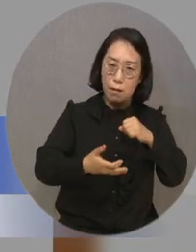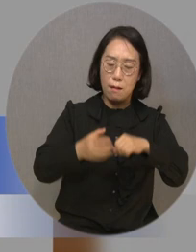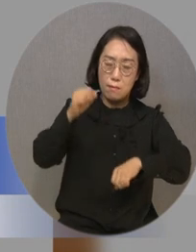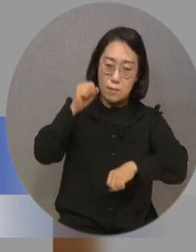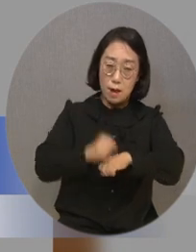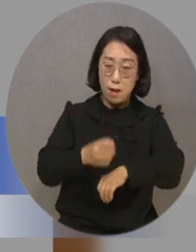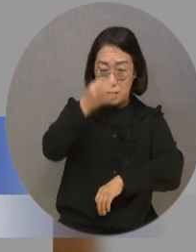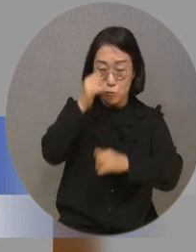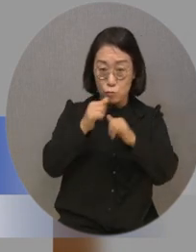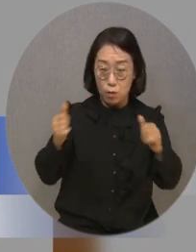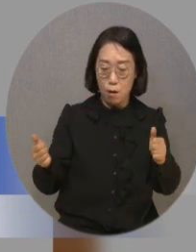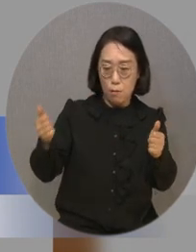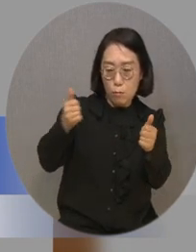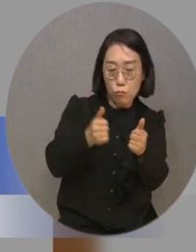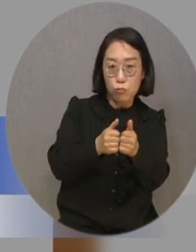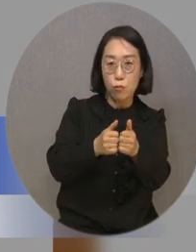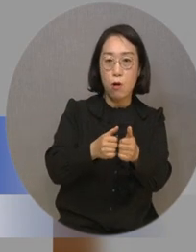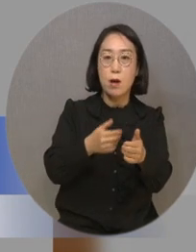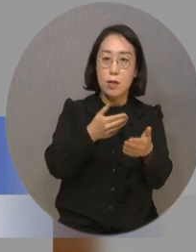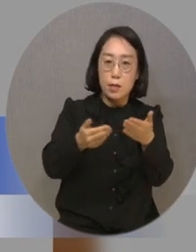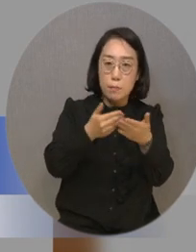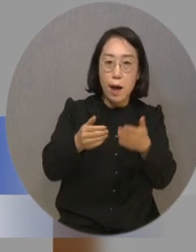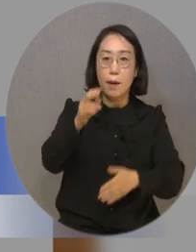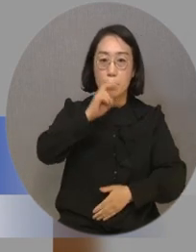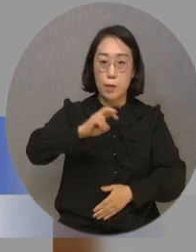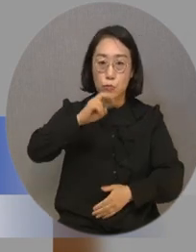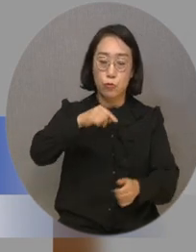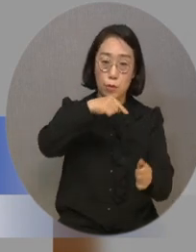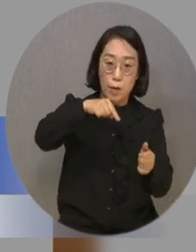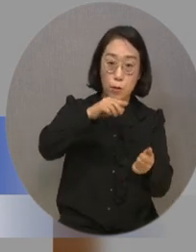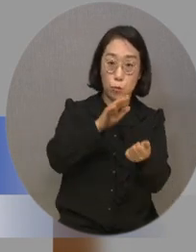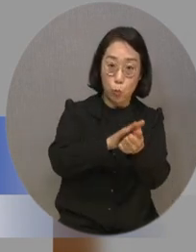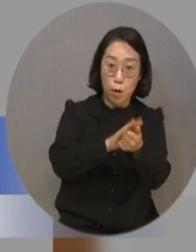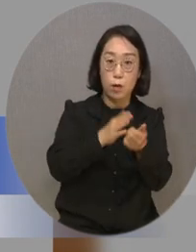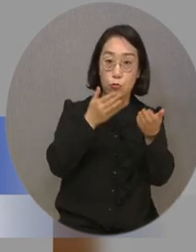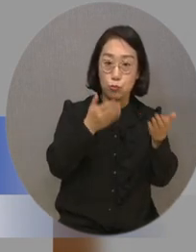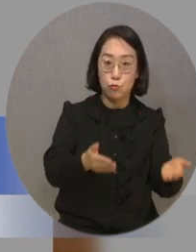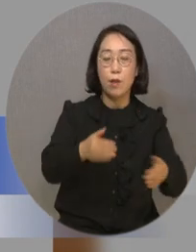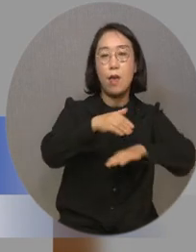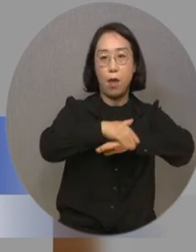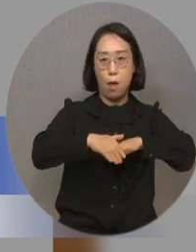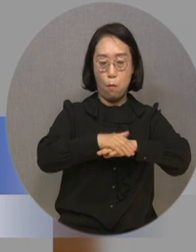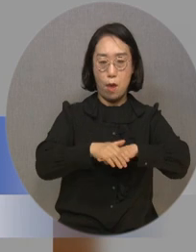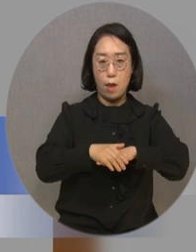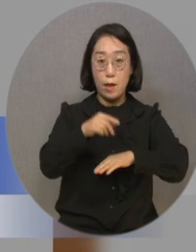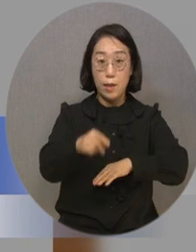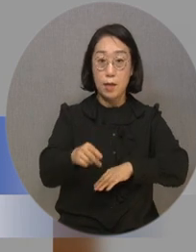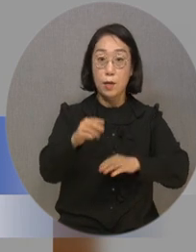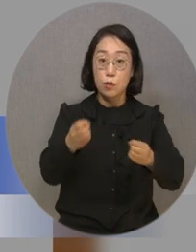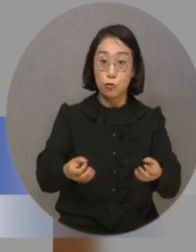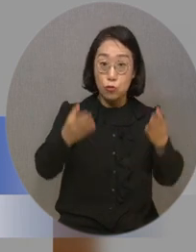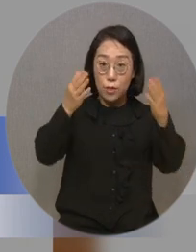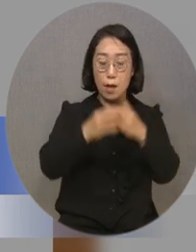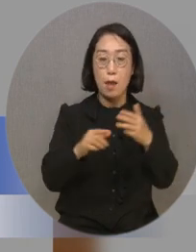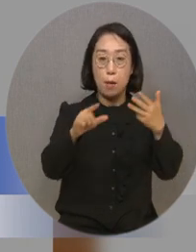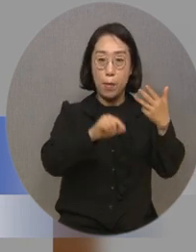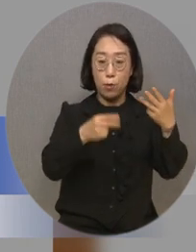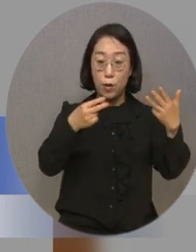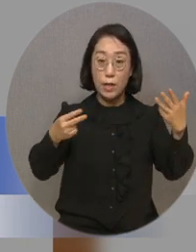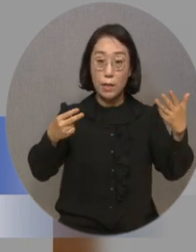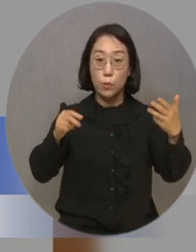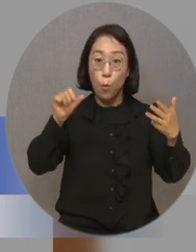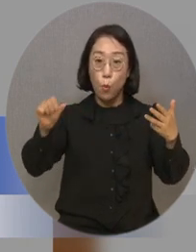멘토단이 음악과 미술 분야의 레슨과 마스터 클래스 등을 진행합니다. 금번 페스티벌은 오는 8월